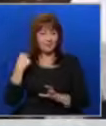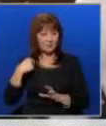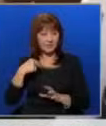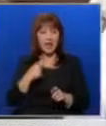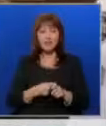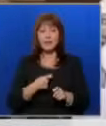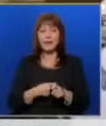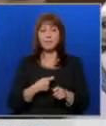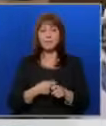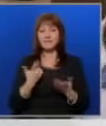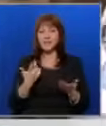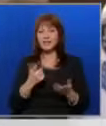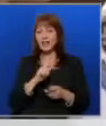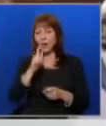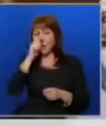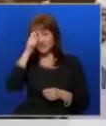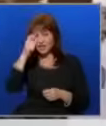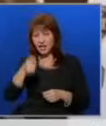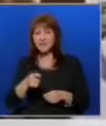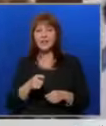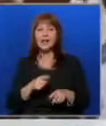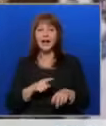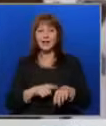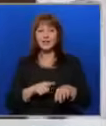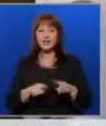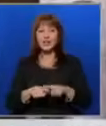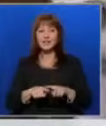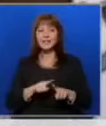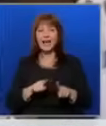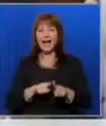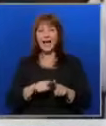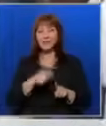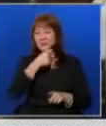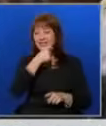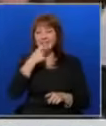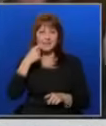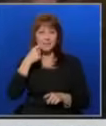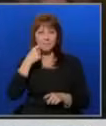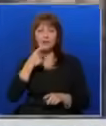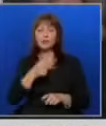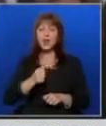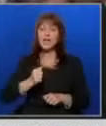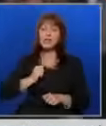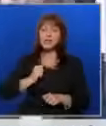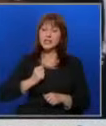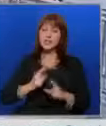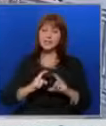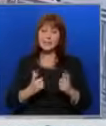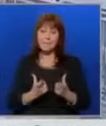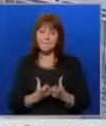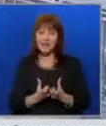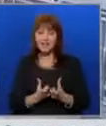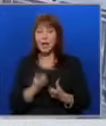направи многозначителен жест, закопчавайки устата си като стип. Той защити семейния бизнес и заяви, че имотите не са били съществена част